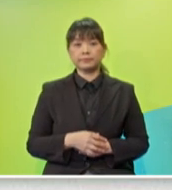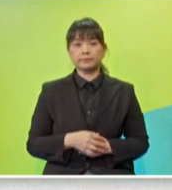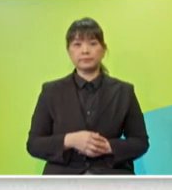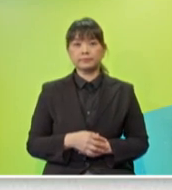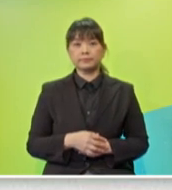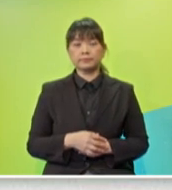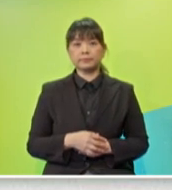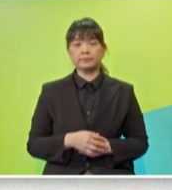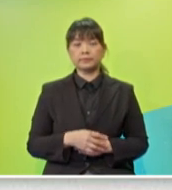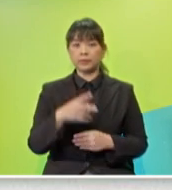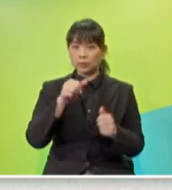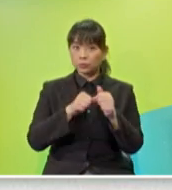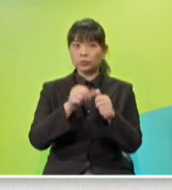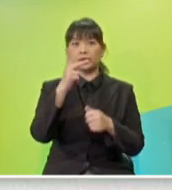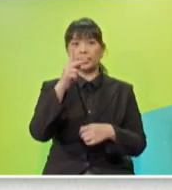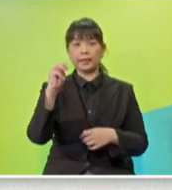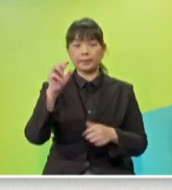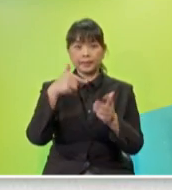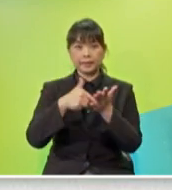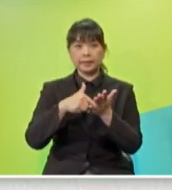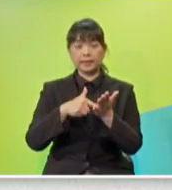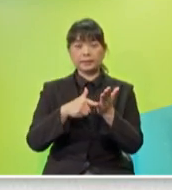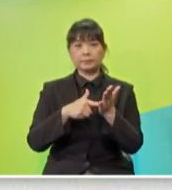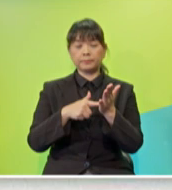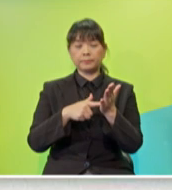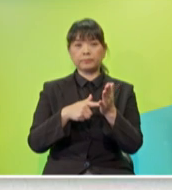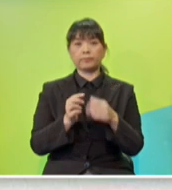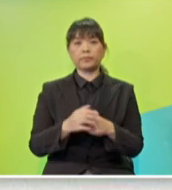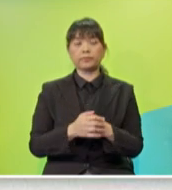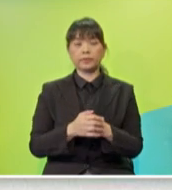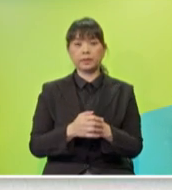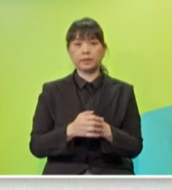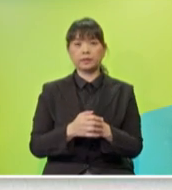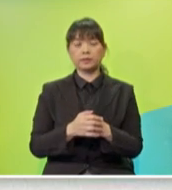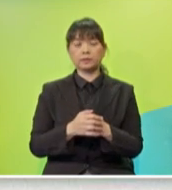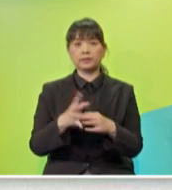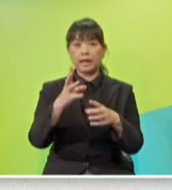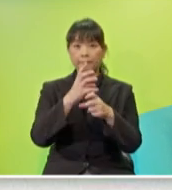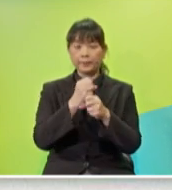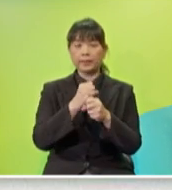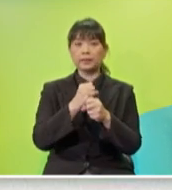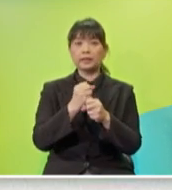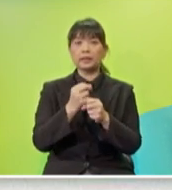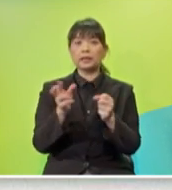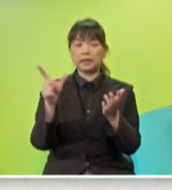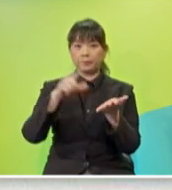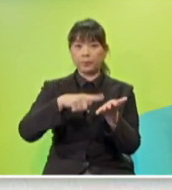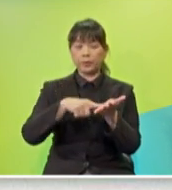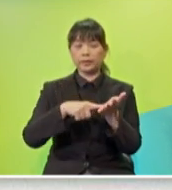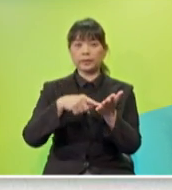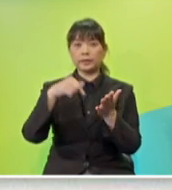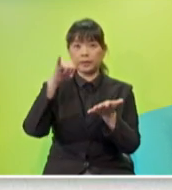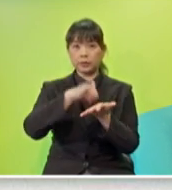menurut GGM gatah tersebut diambil berdasarkan laporan simakkan populasi